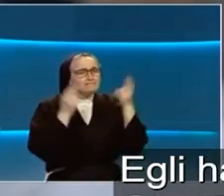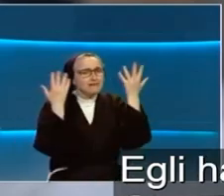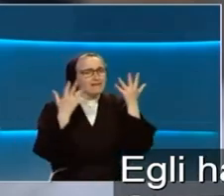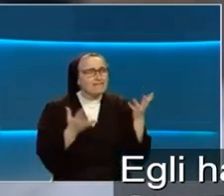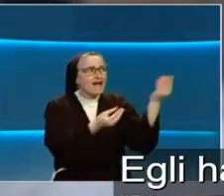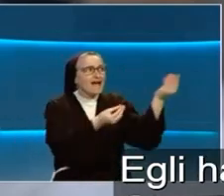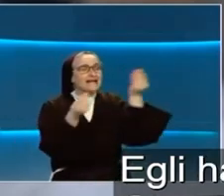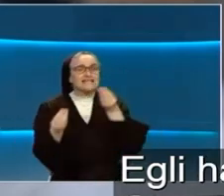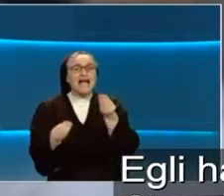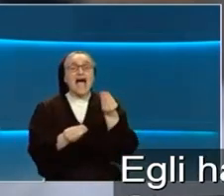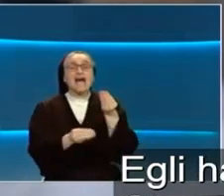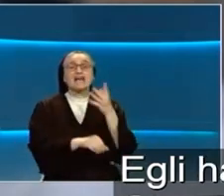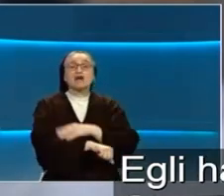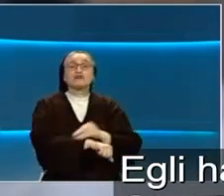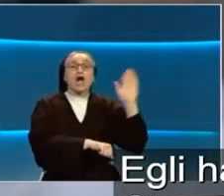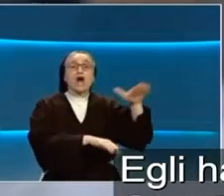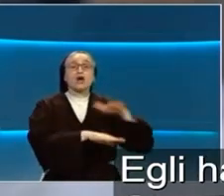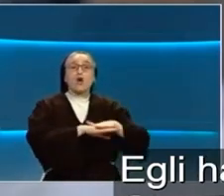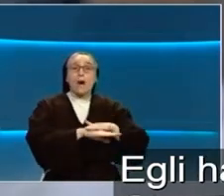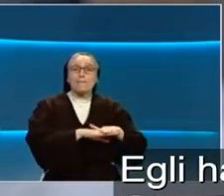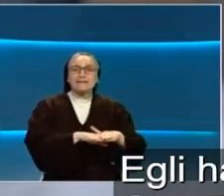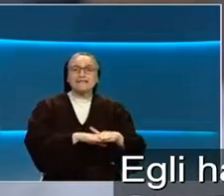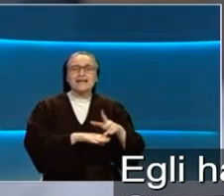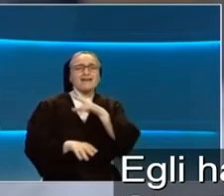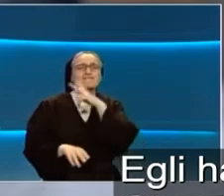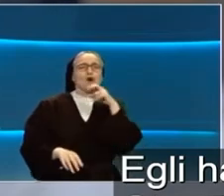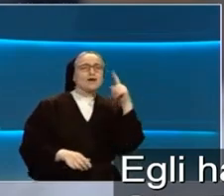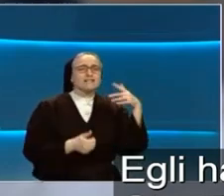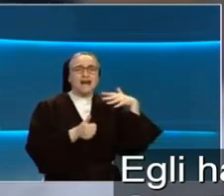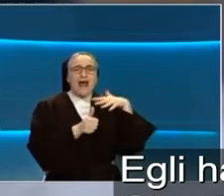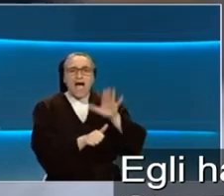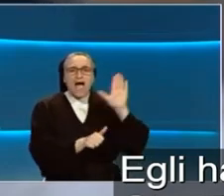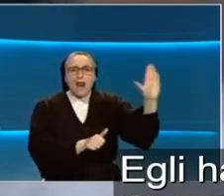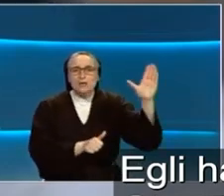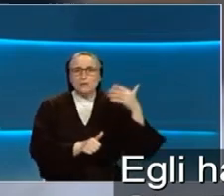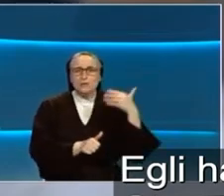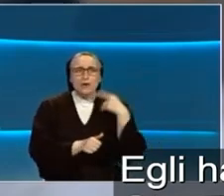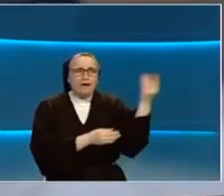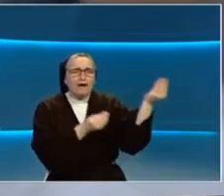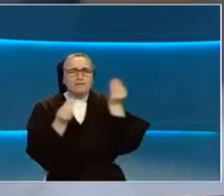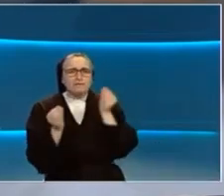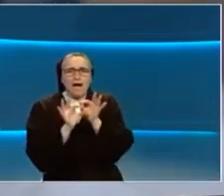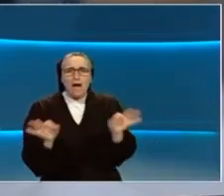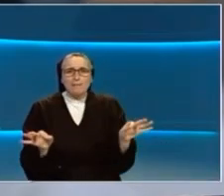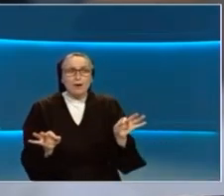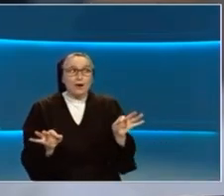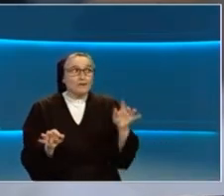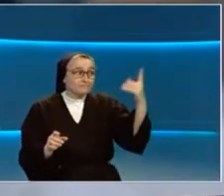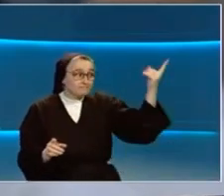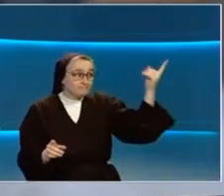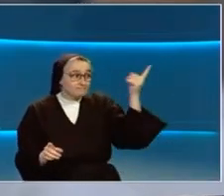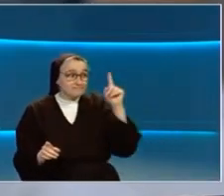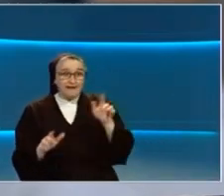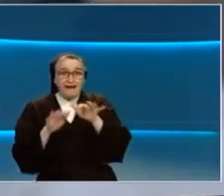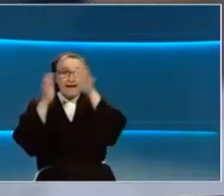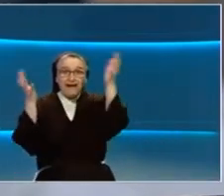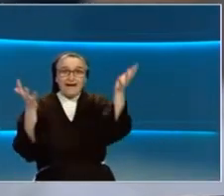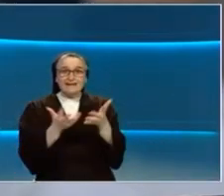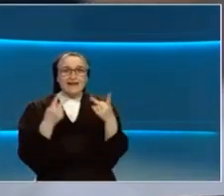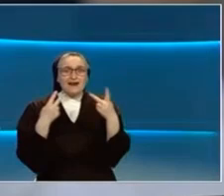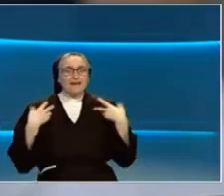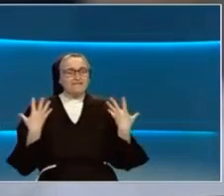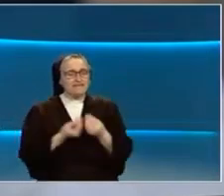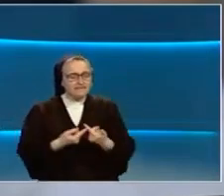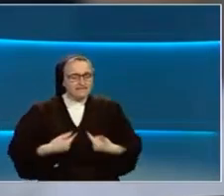l'ha data a Giacobbe, suo servo, a Israele, suo amato. Per questo è apparsa sulla terra e ha vissuto tra